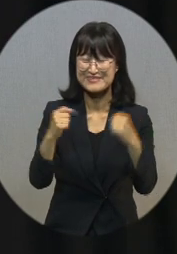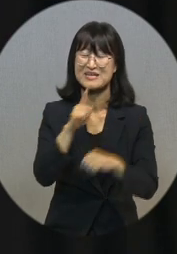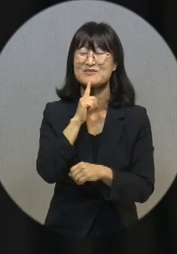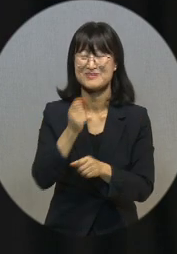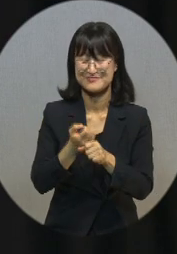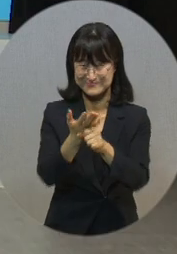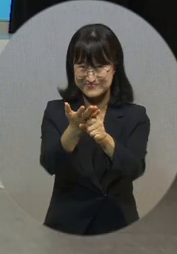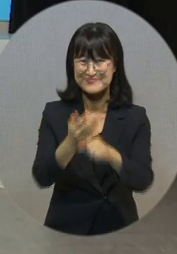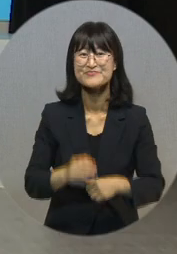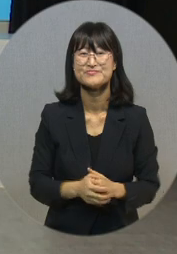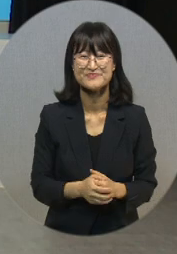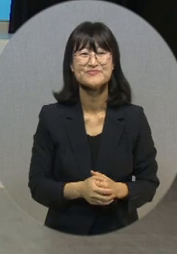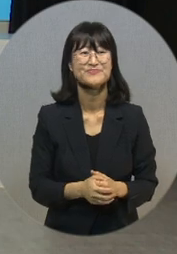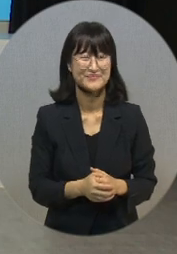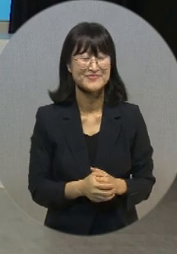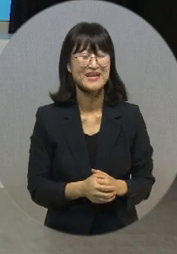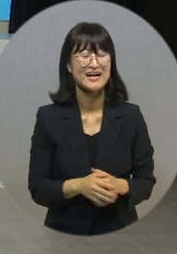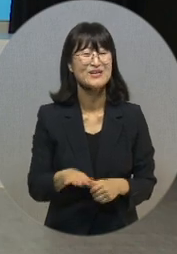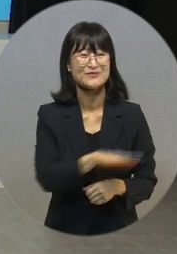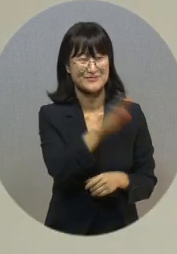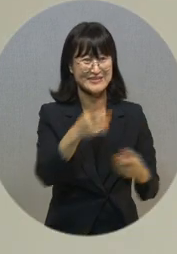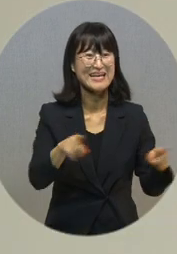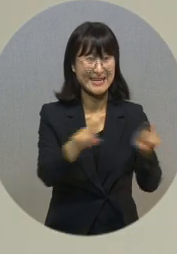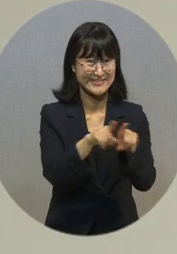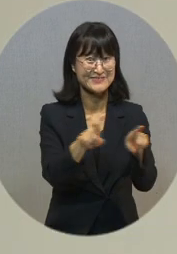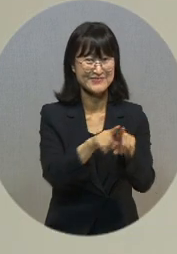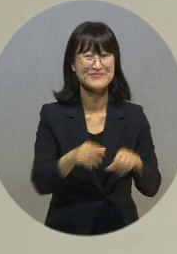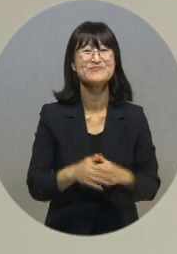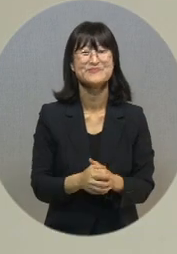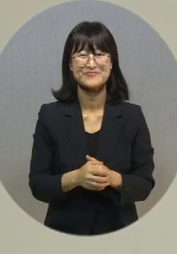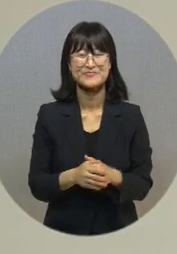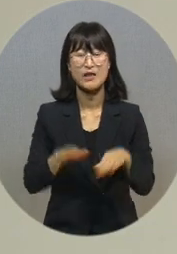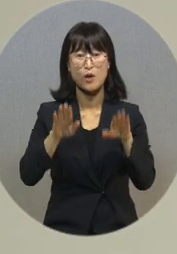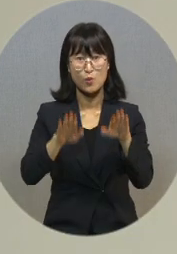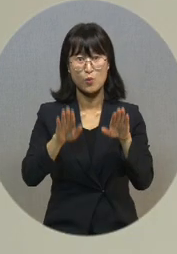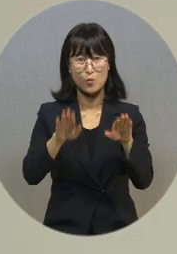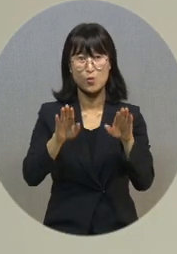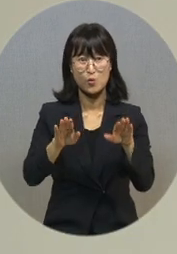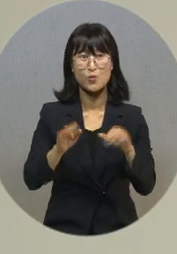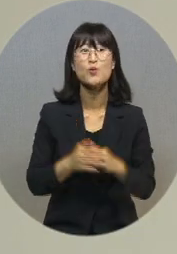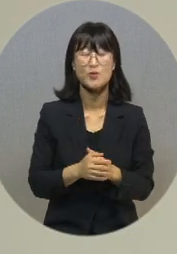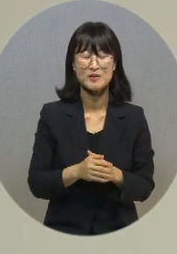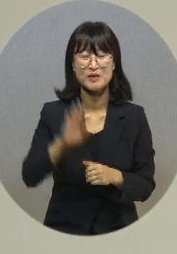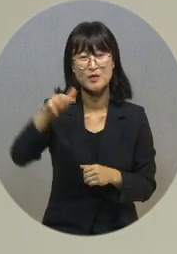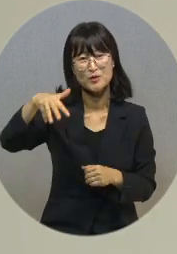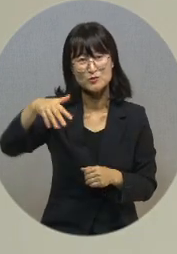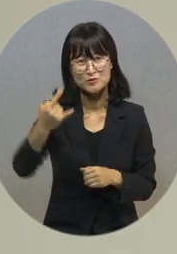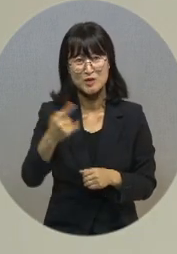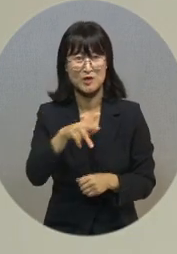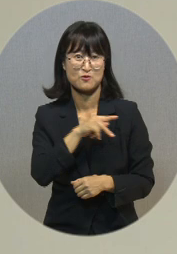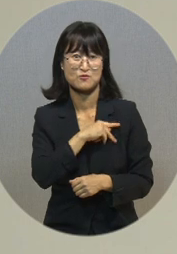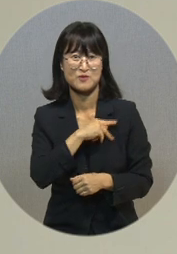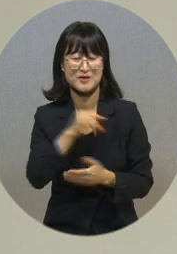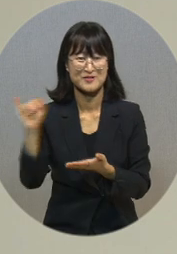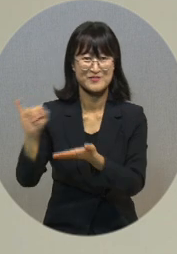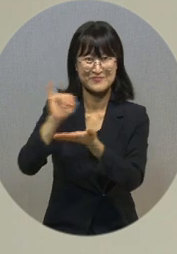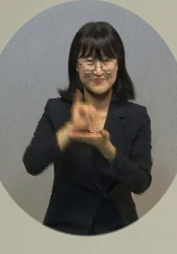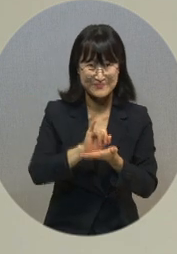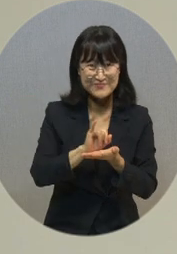싶습니다. 네. 저희들도 함께 응원하겠습니다. 네, 오늘 박마루의 공감세상 최보연 의원님하고